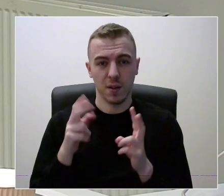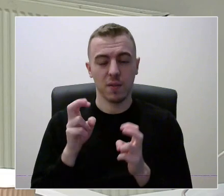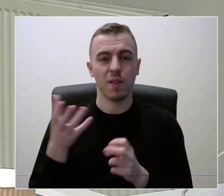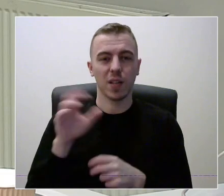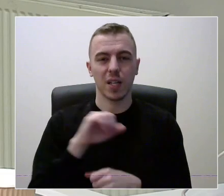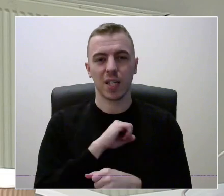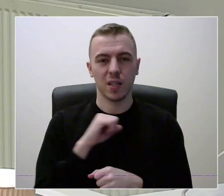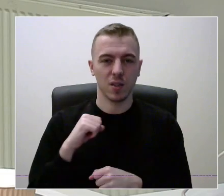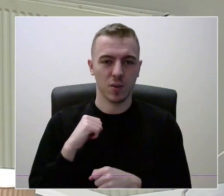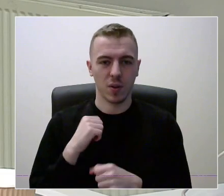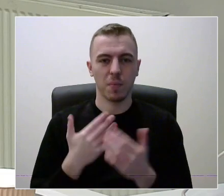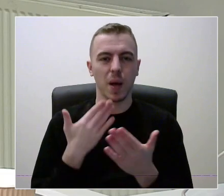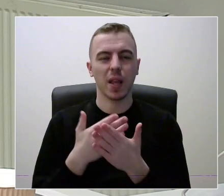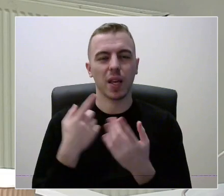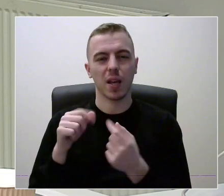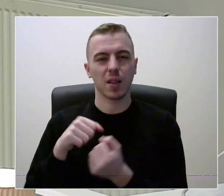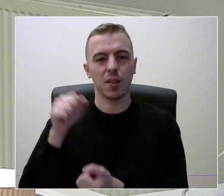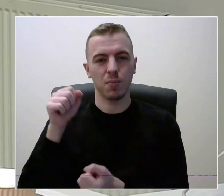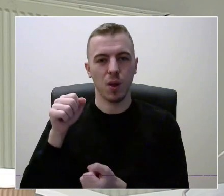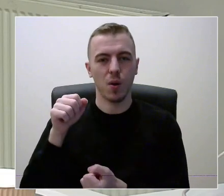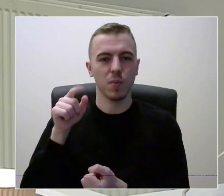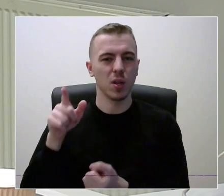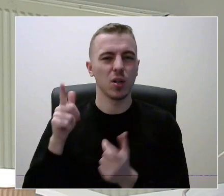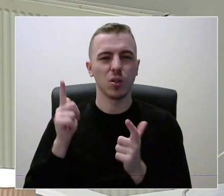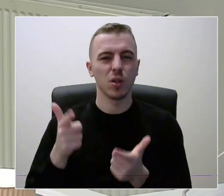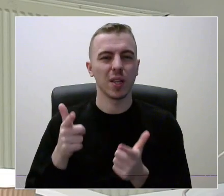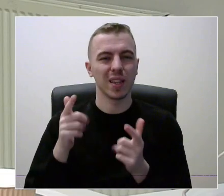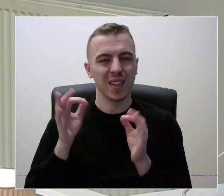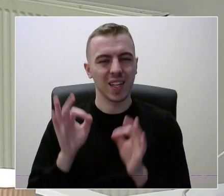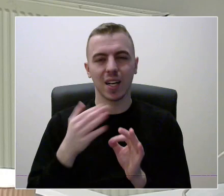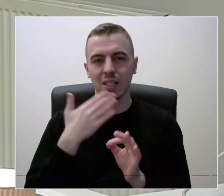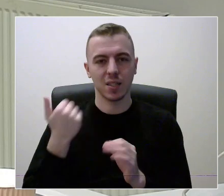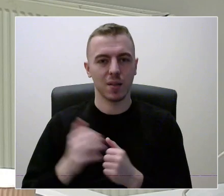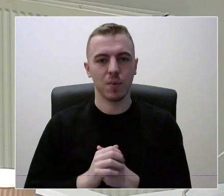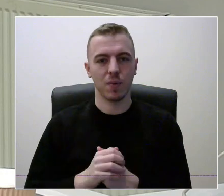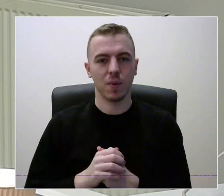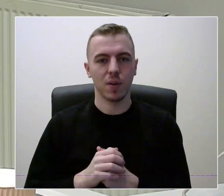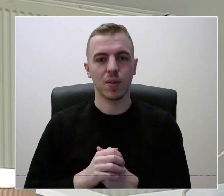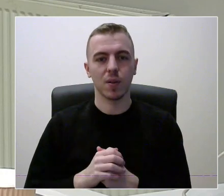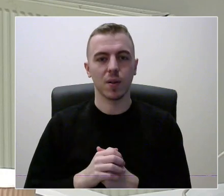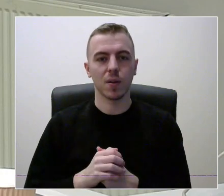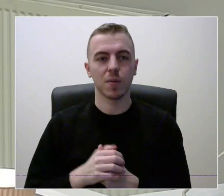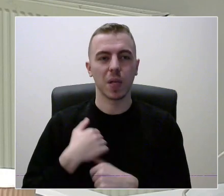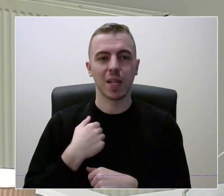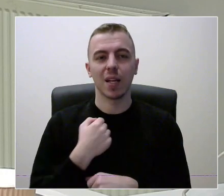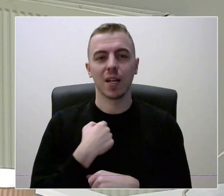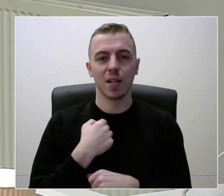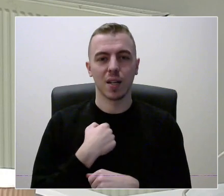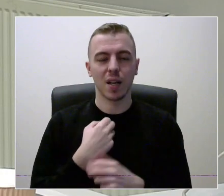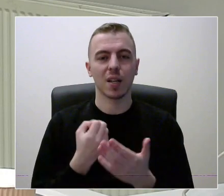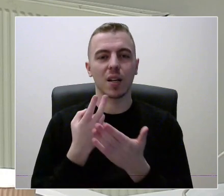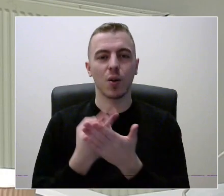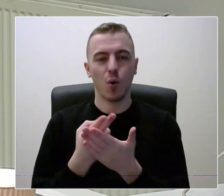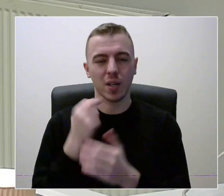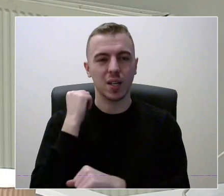pateikė kitą diplomą, kuris nebuvo tikras. Ir man tiesiog apmaudu, kad ir ligoninės darbuotojai dėl